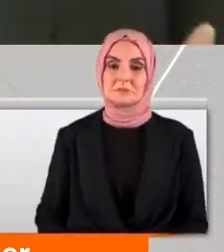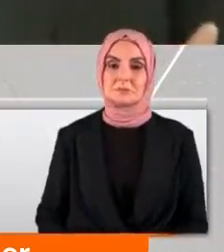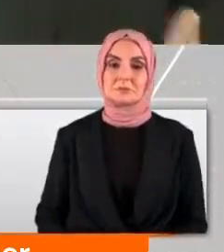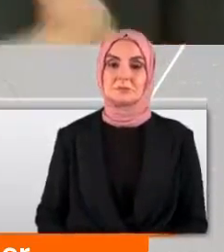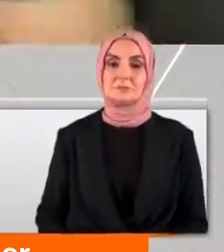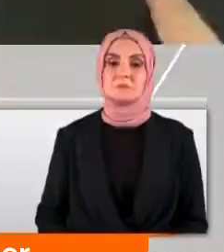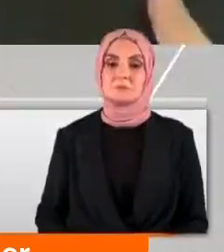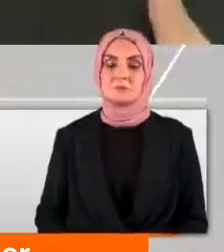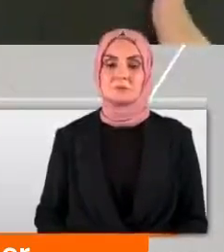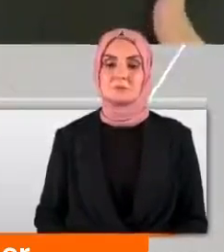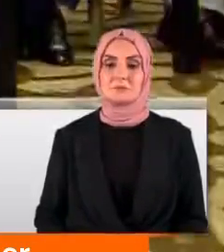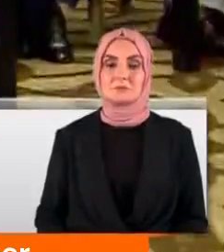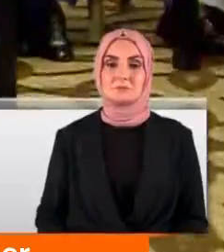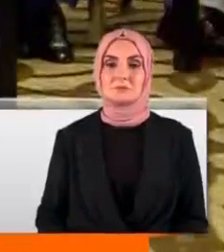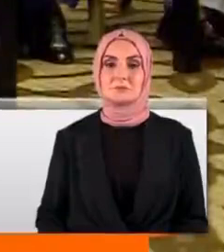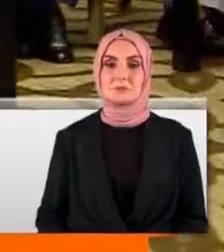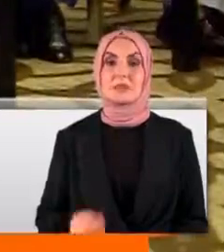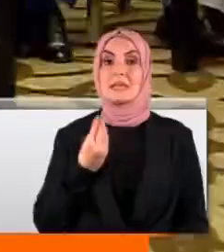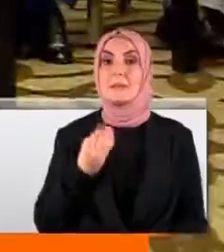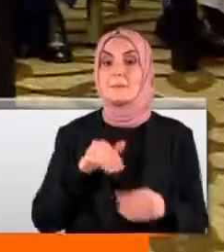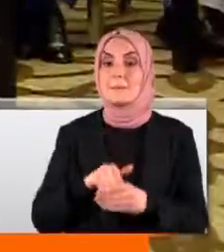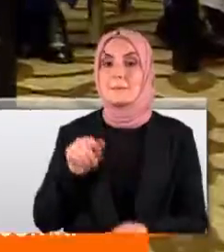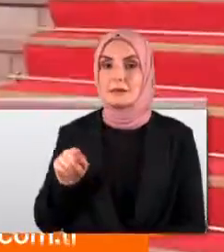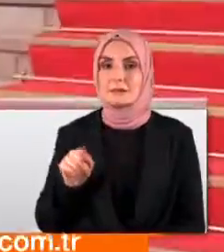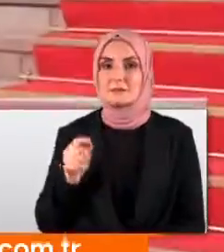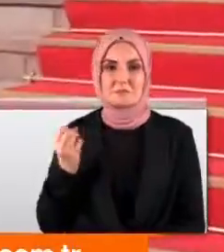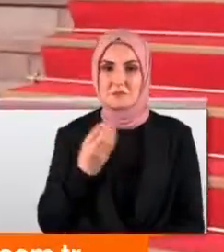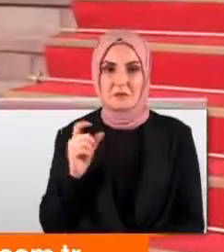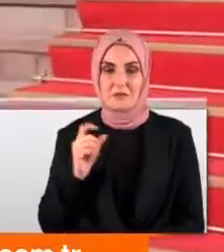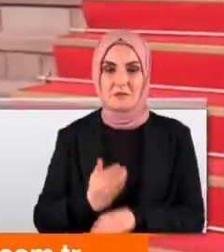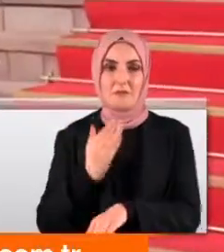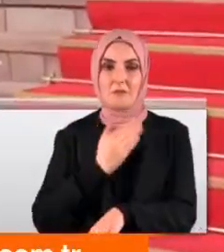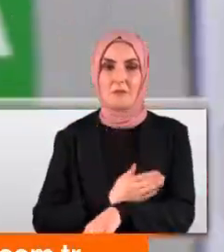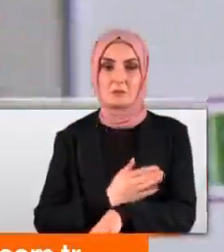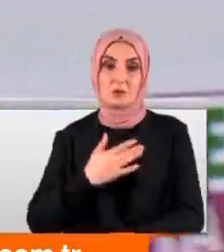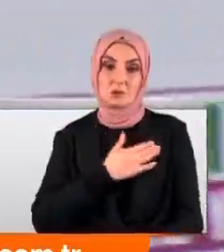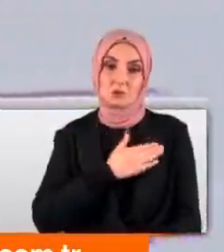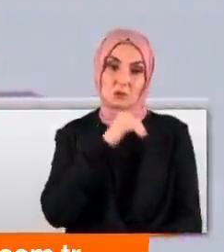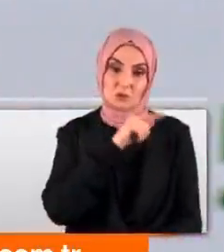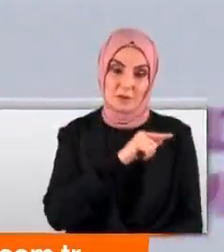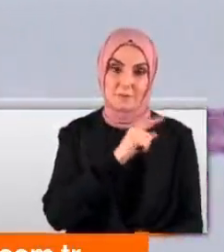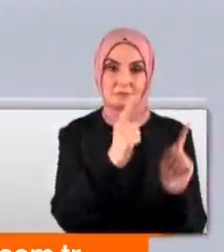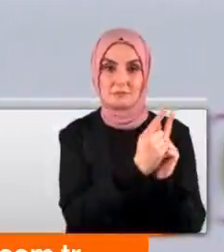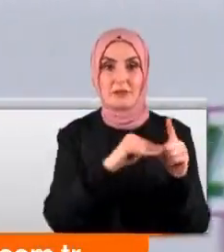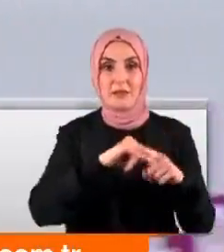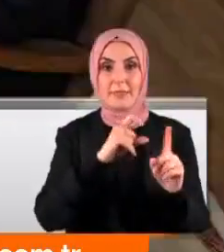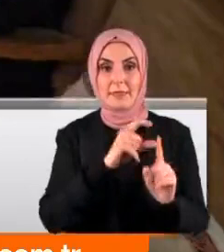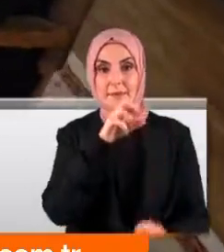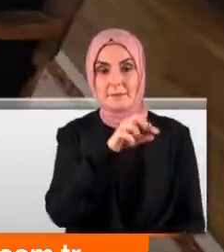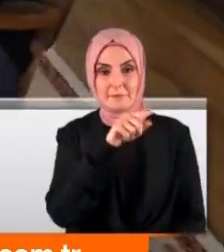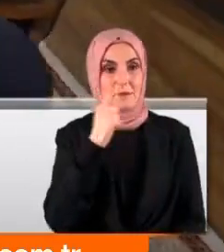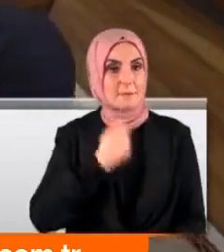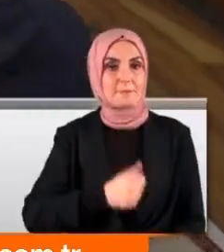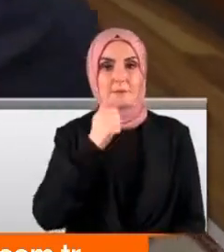desteğimiz bu politikamız iyi Parti çok değil birkaç ay önce CHP'nin HDP'ye bakanlık önerisine kapılarını tamamen